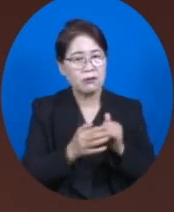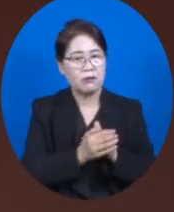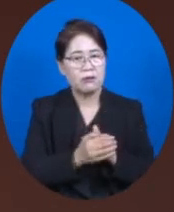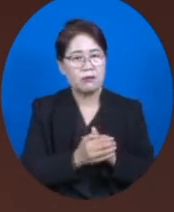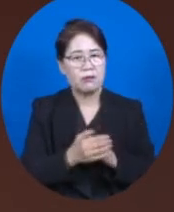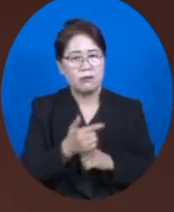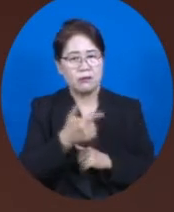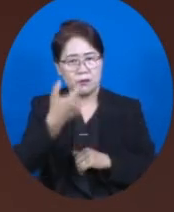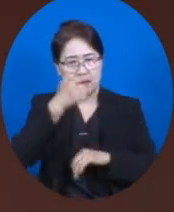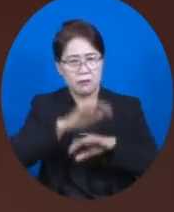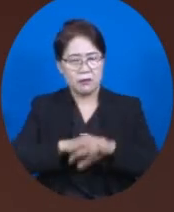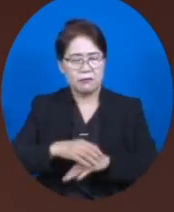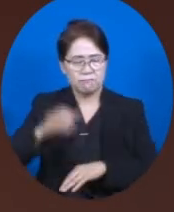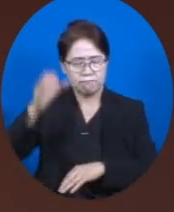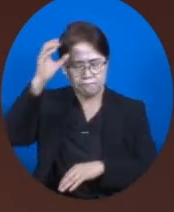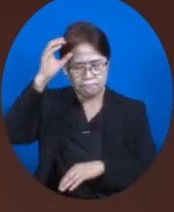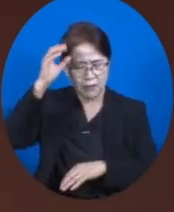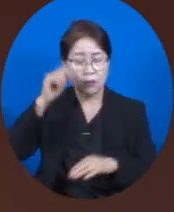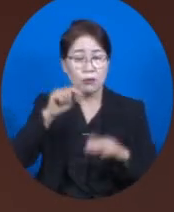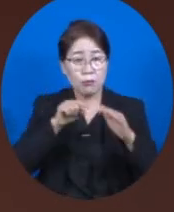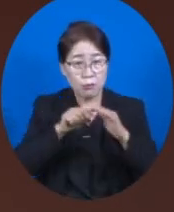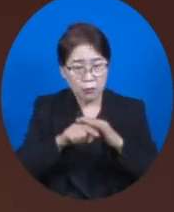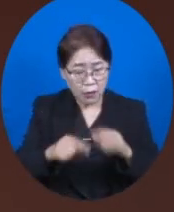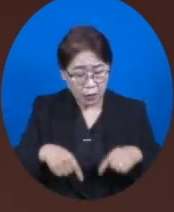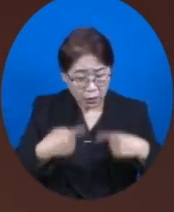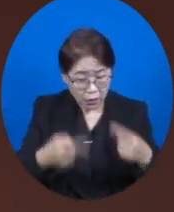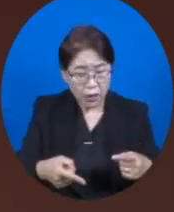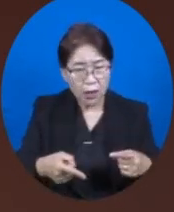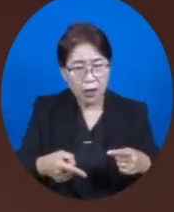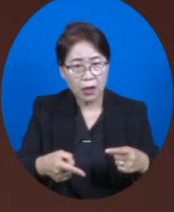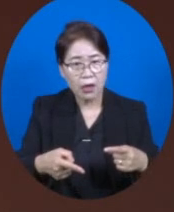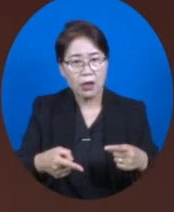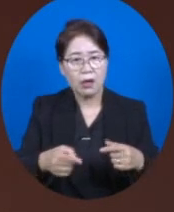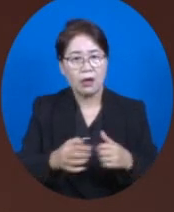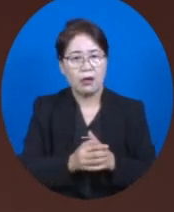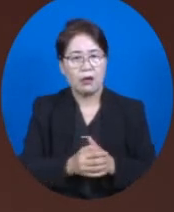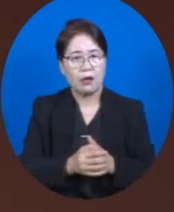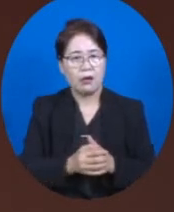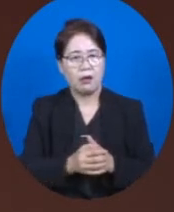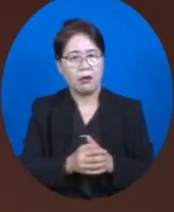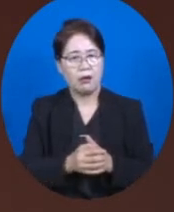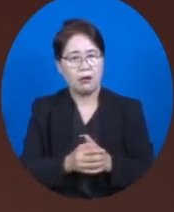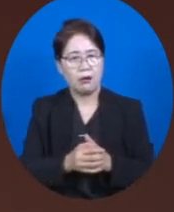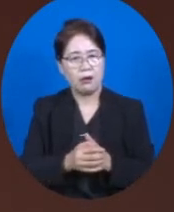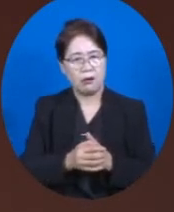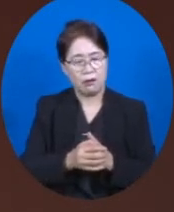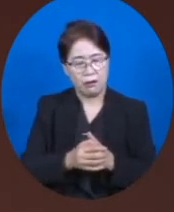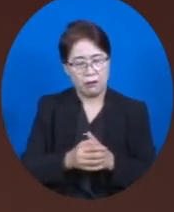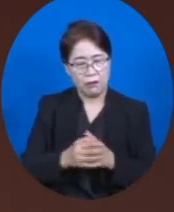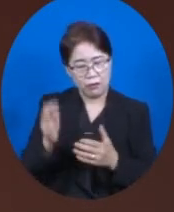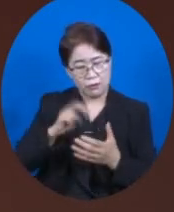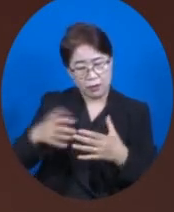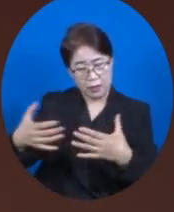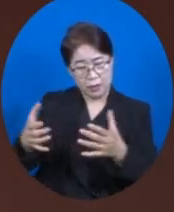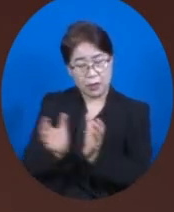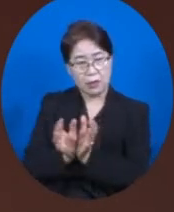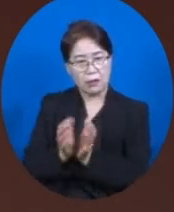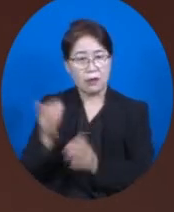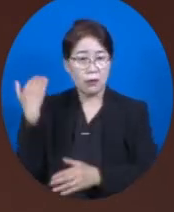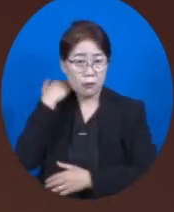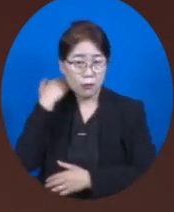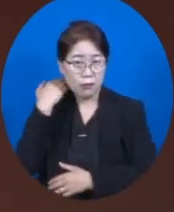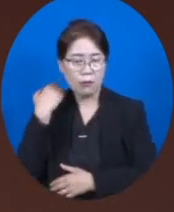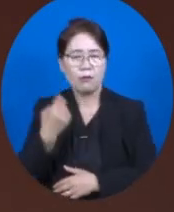정말 예배를 기대하고 들어가는데 놀라운 사실은 저 성가대 쪽에 보이니까 그 공간은 보이지